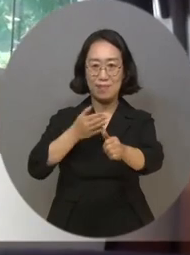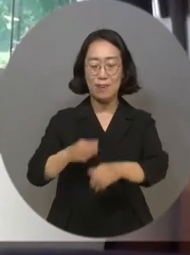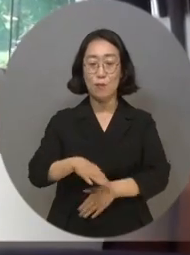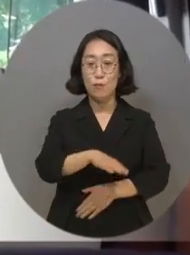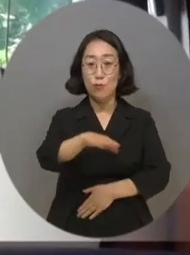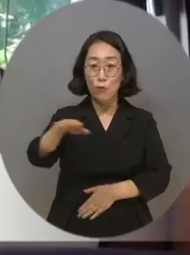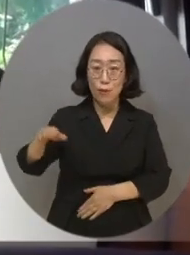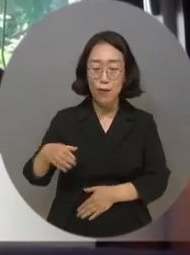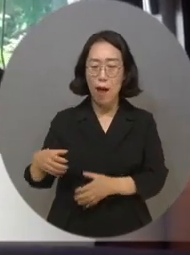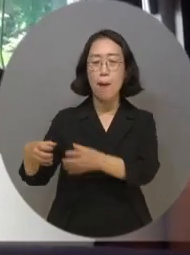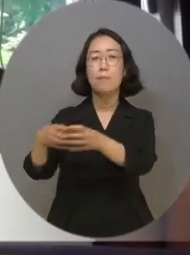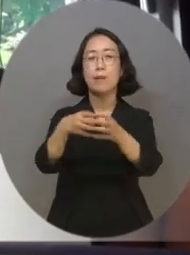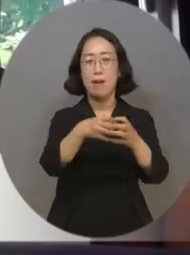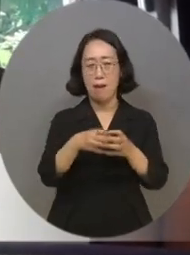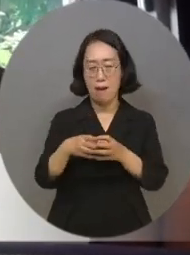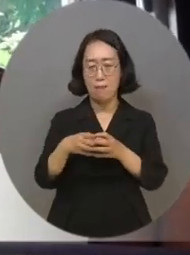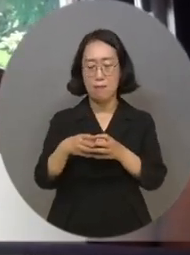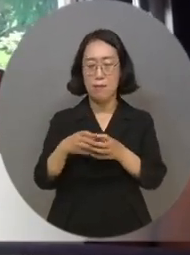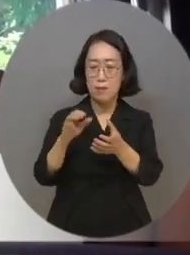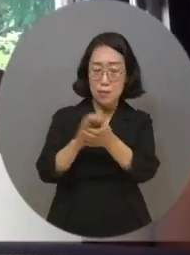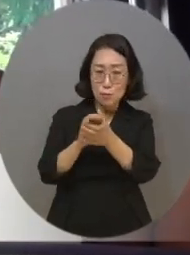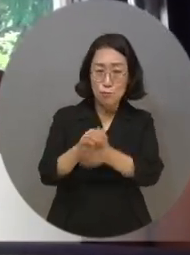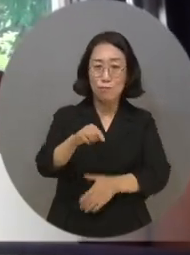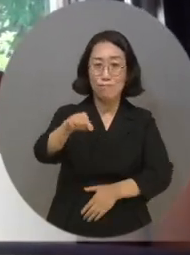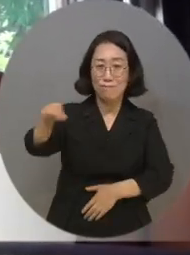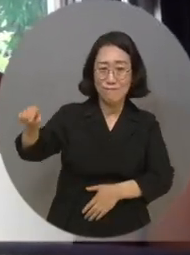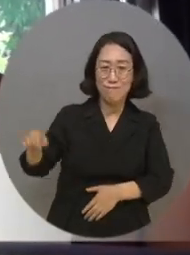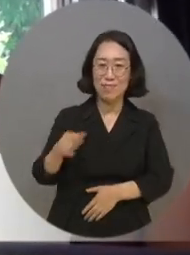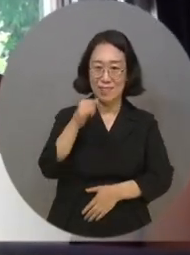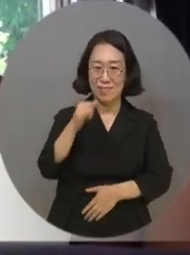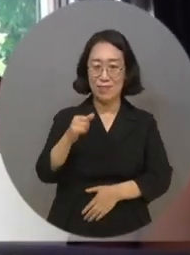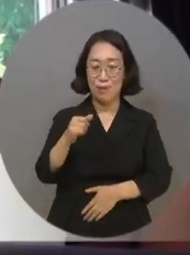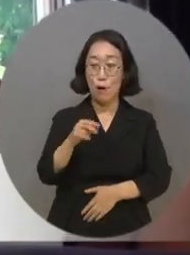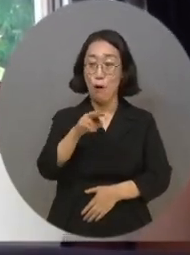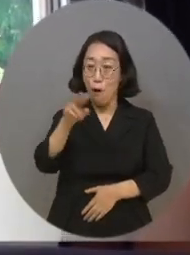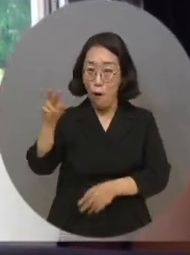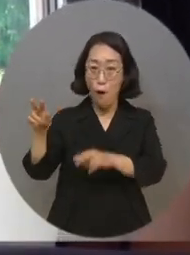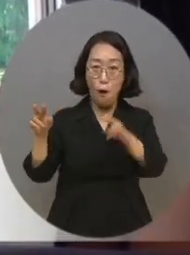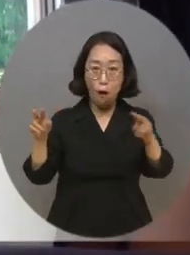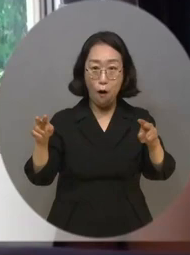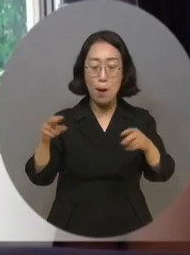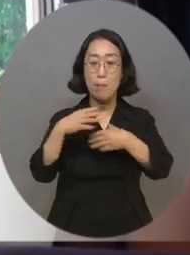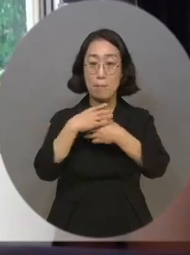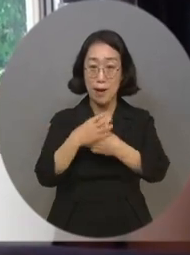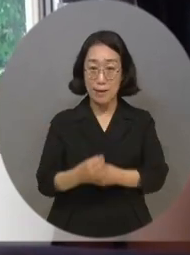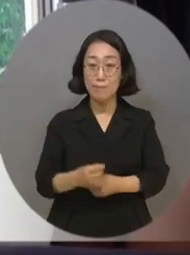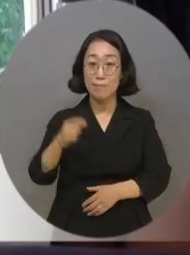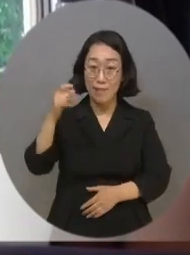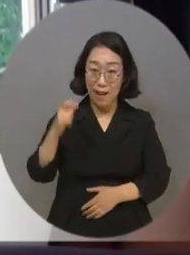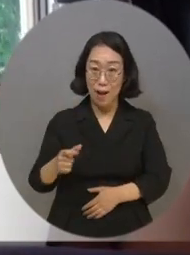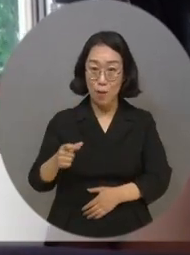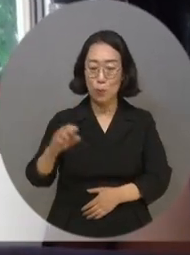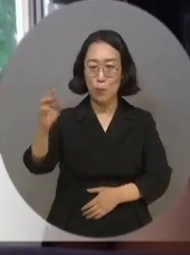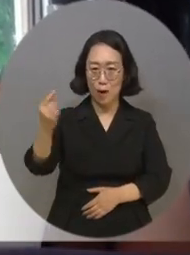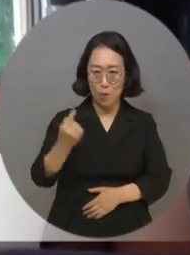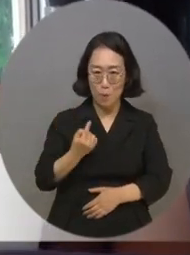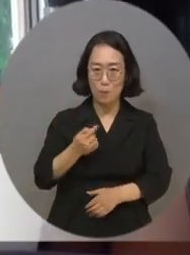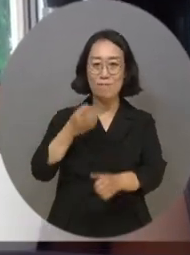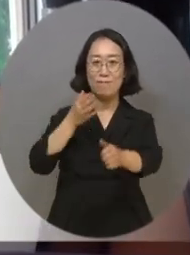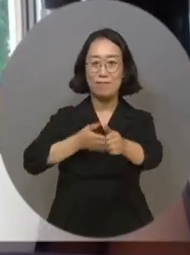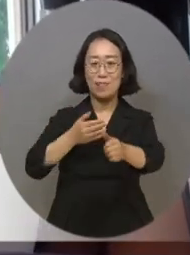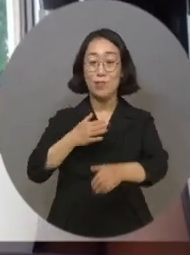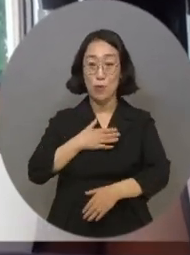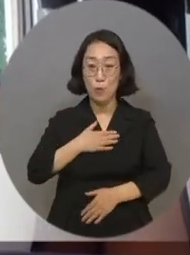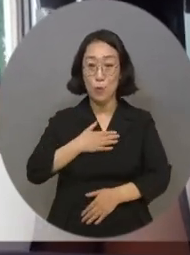우리한테는 같이 함께 가는 이웃들이 많다라고 하는 그런 든든한 마음도 함께 갖고 오시기 바랍니다.